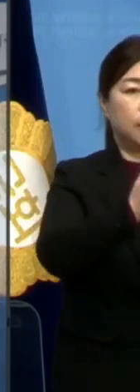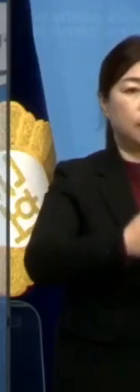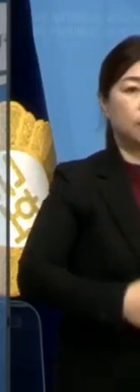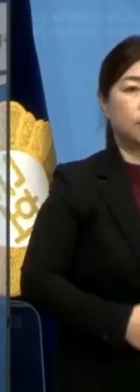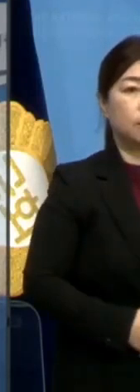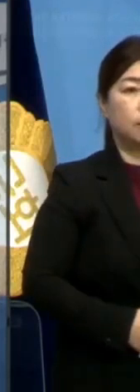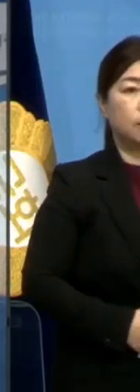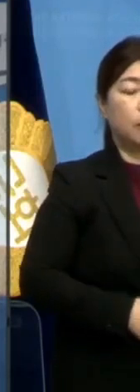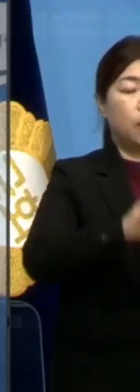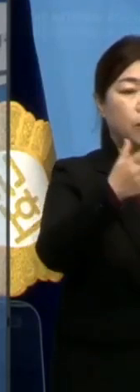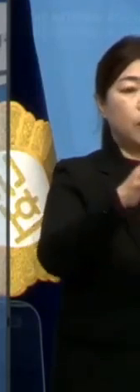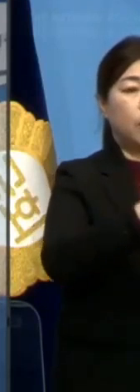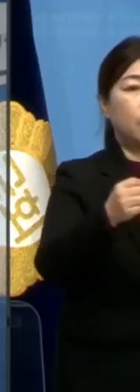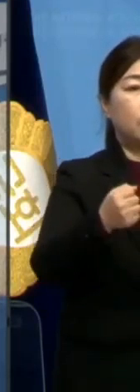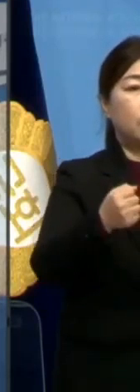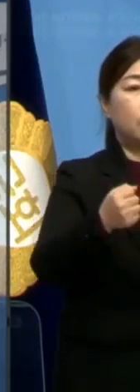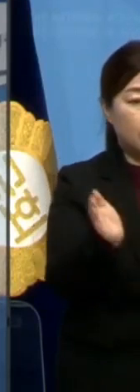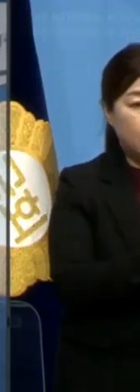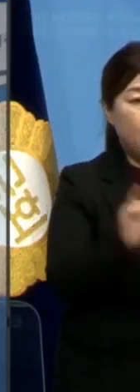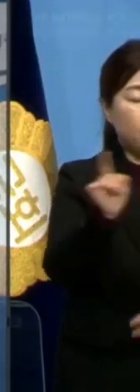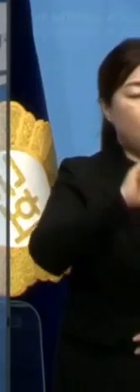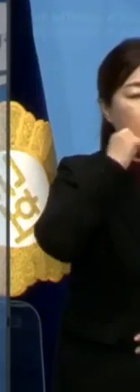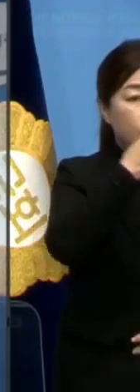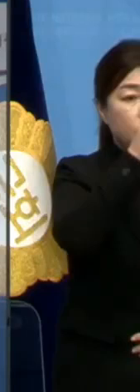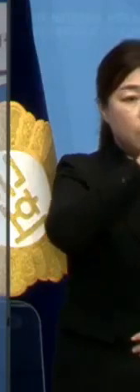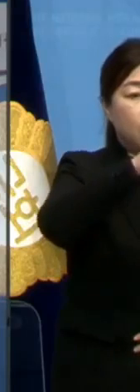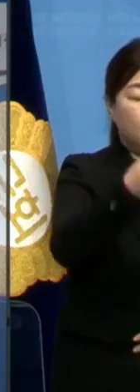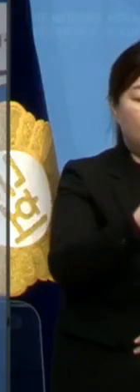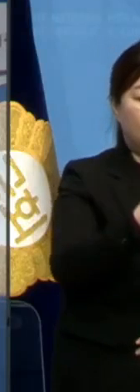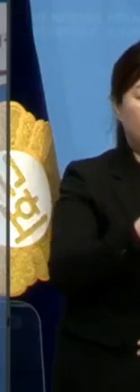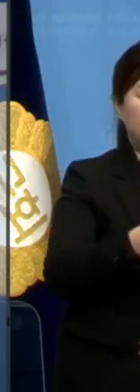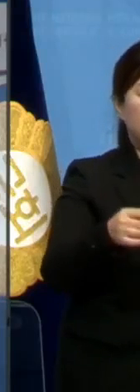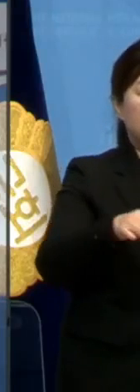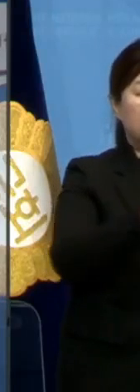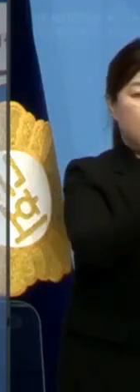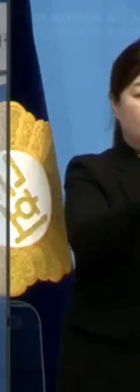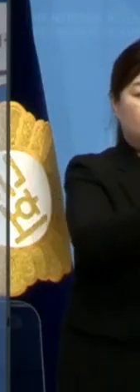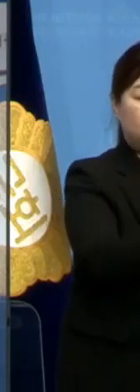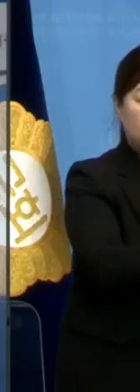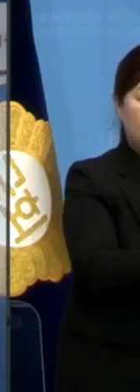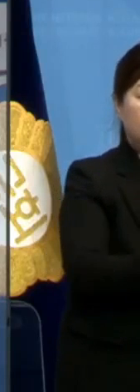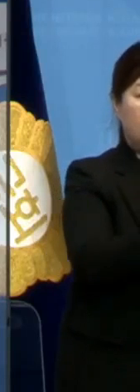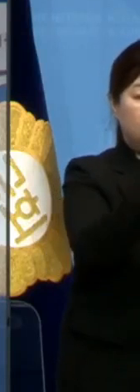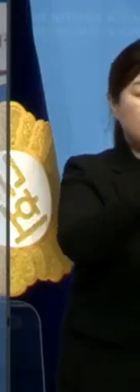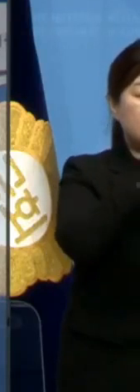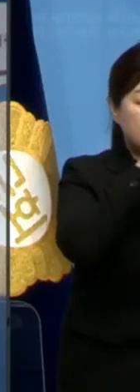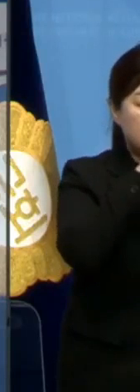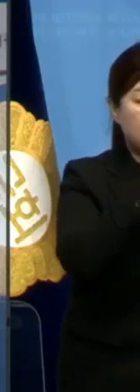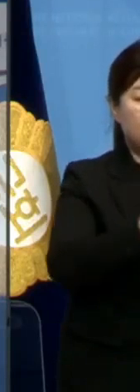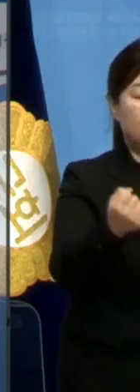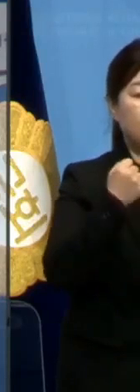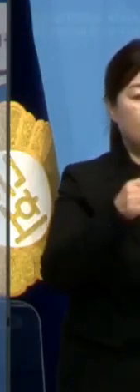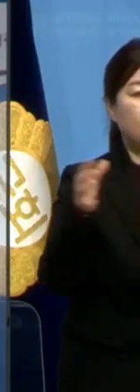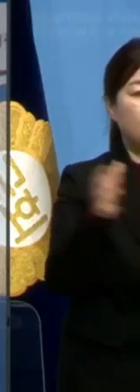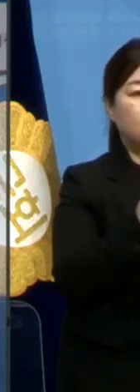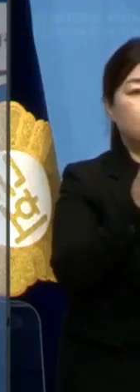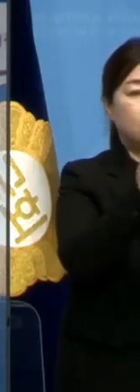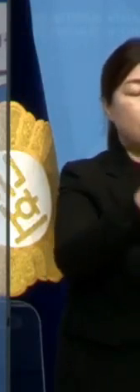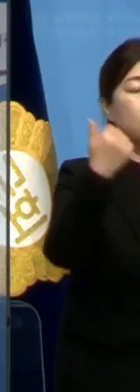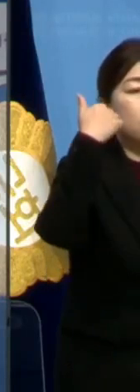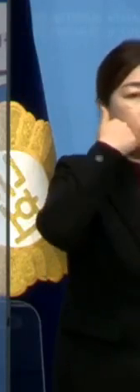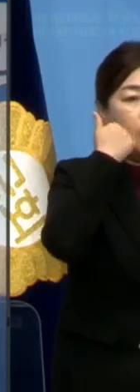국민의당은 어떤 어려움이 있더라도 야권 후보 단일화에 진정성을 갖고 임할 것이며 어떤